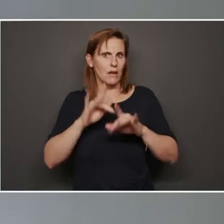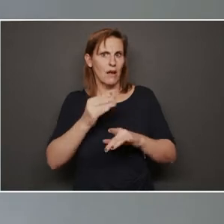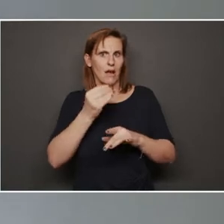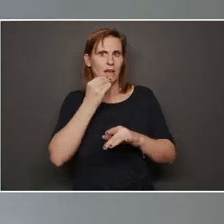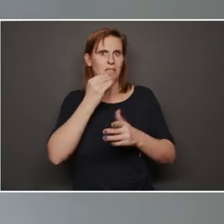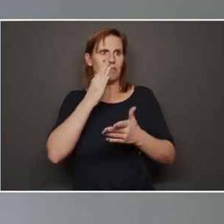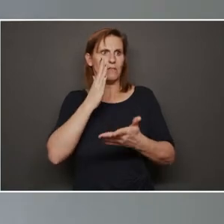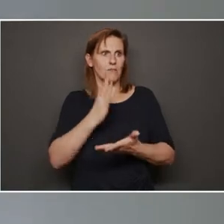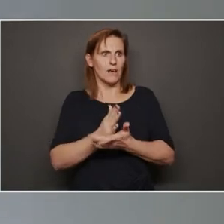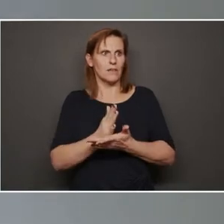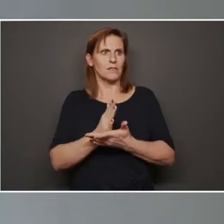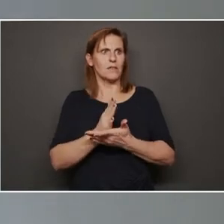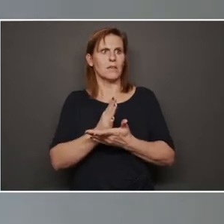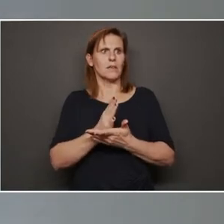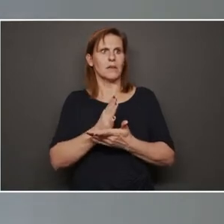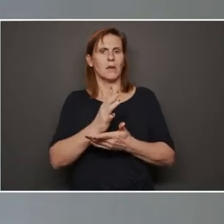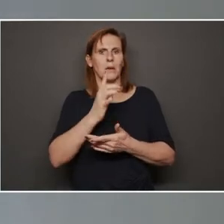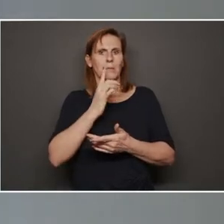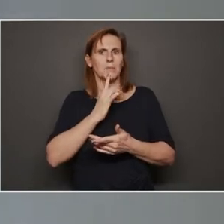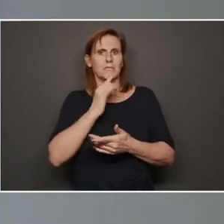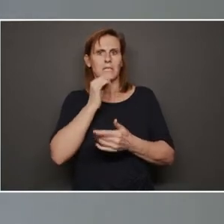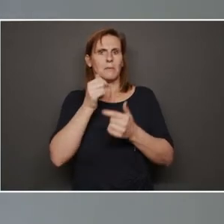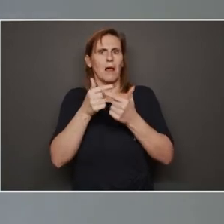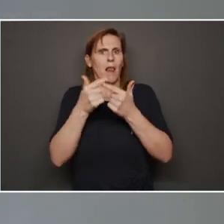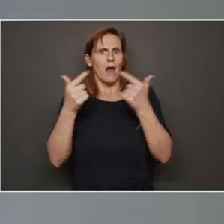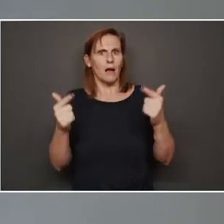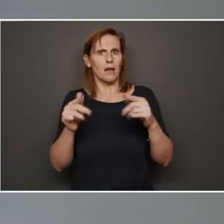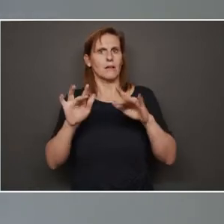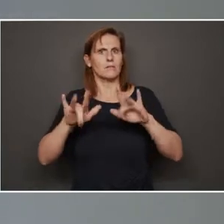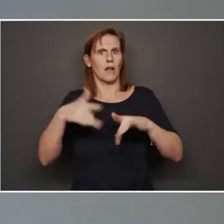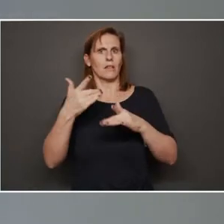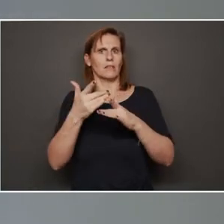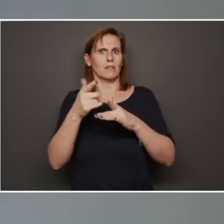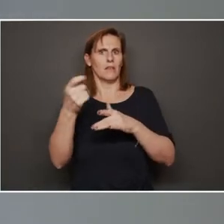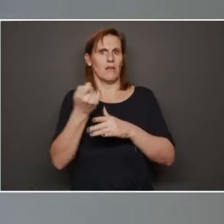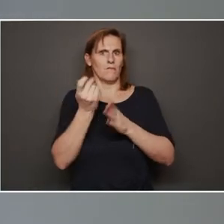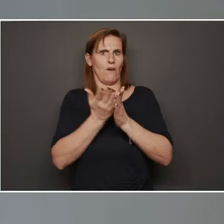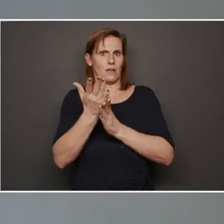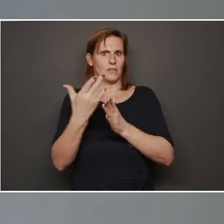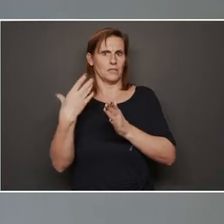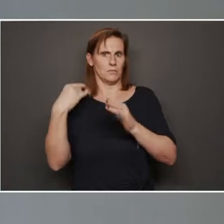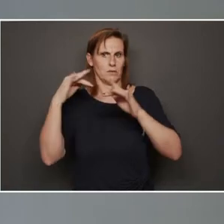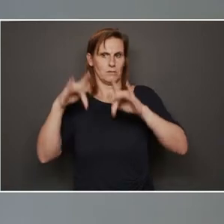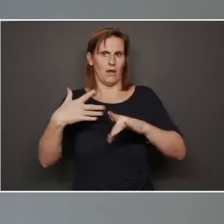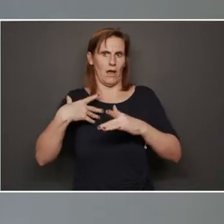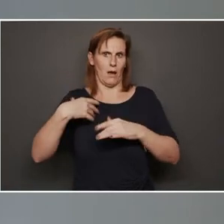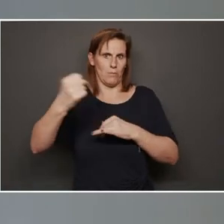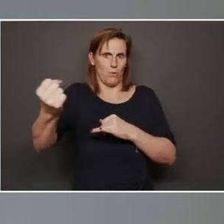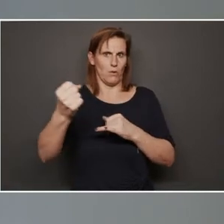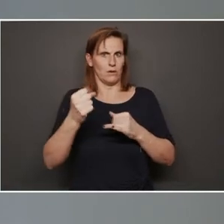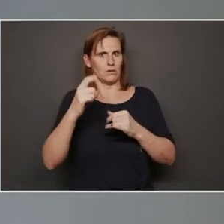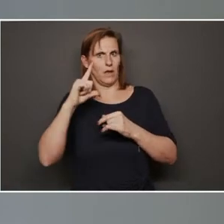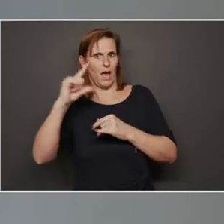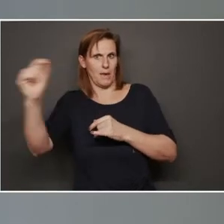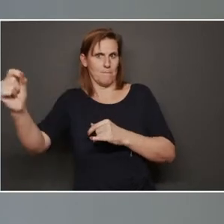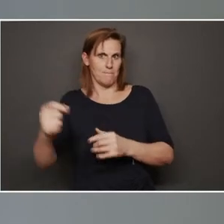so, dauert es nicht mehr lange, dann holt mich mein Fahrdienst wieder ab und fährt mich nach